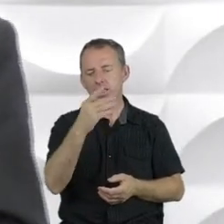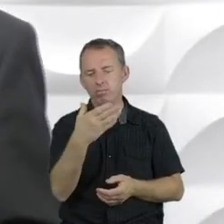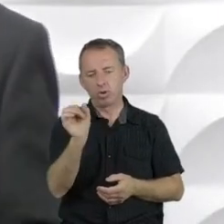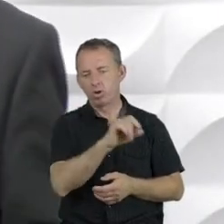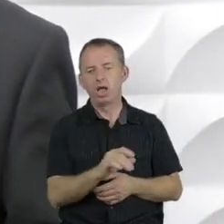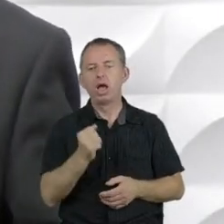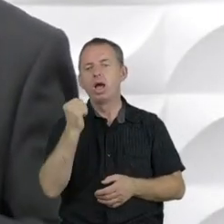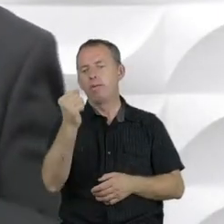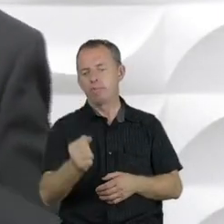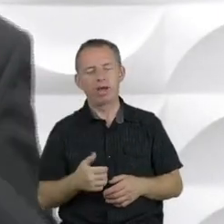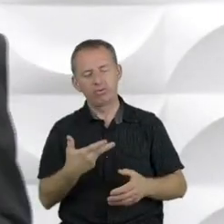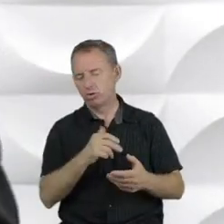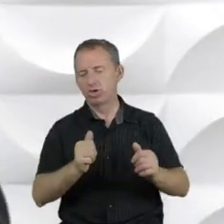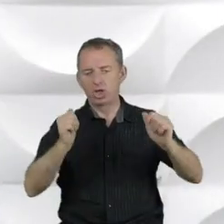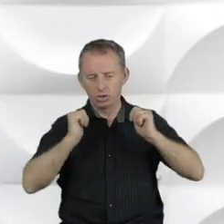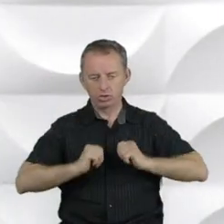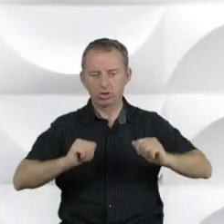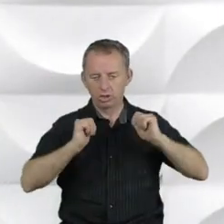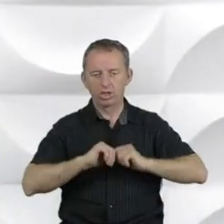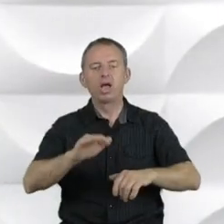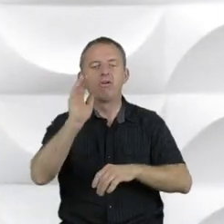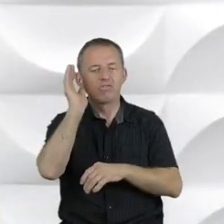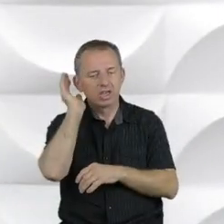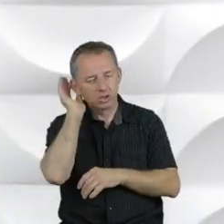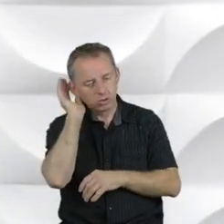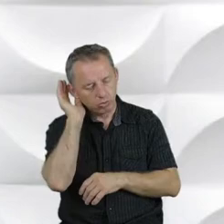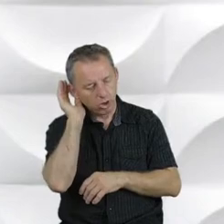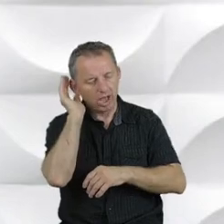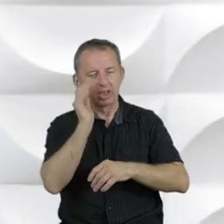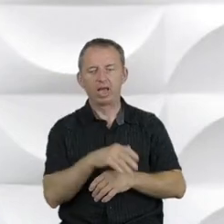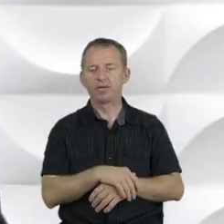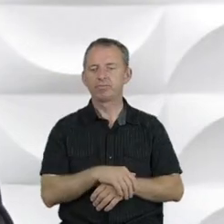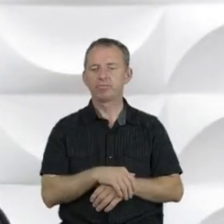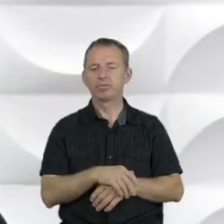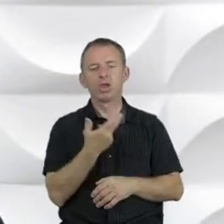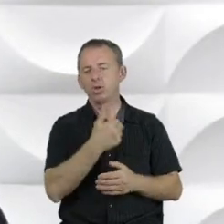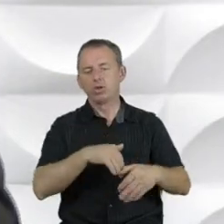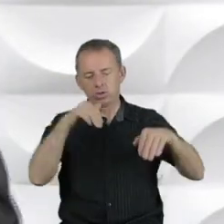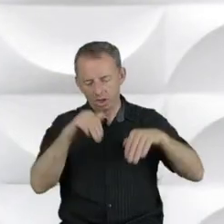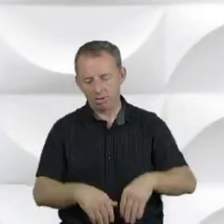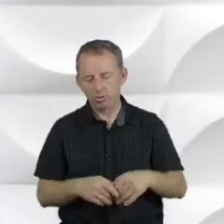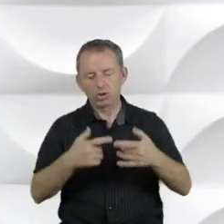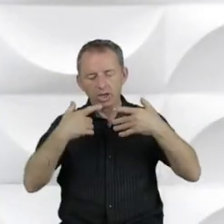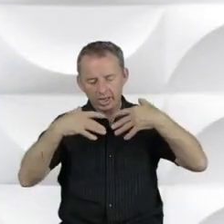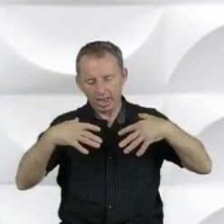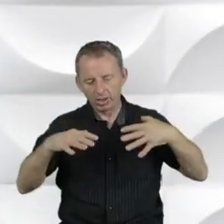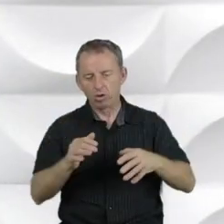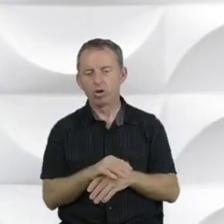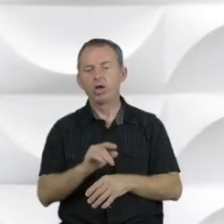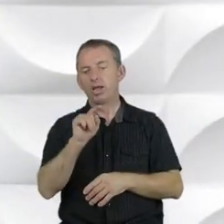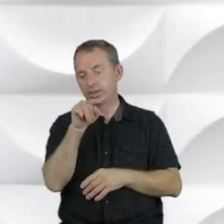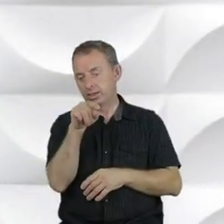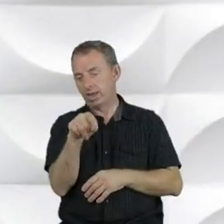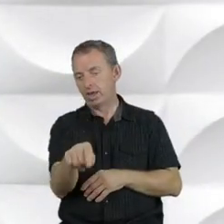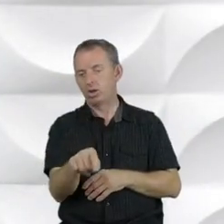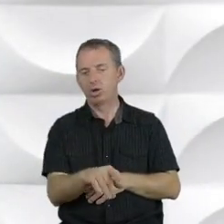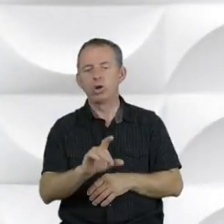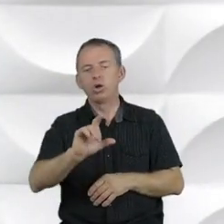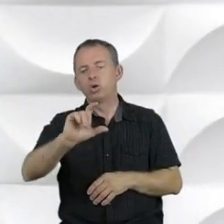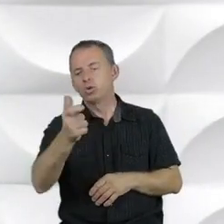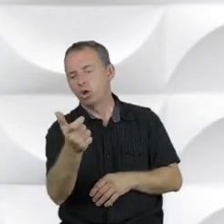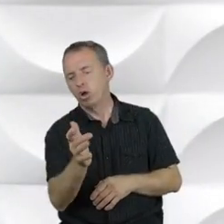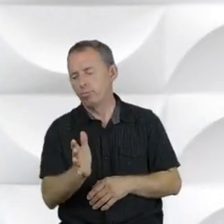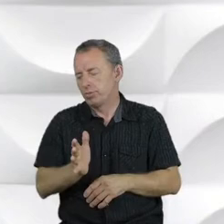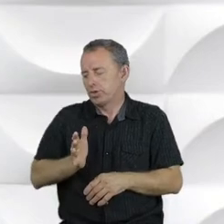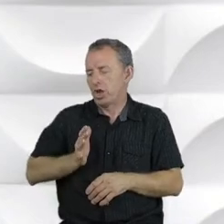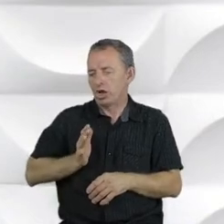nie doczekał się wysłuchania i nie mógł się radować z tego, co przeżył